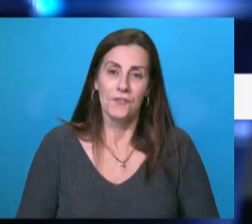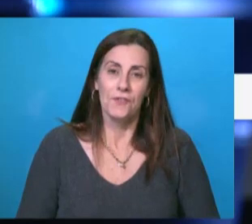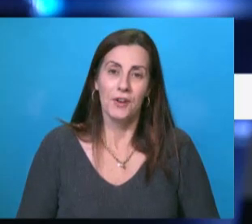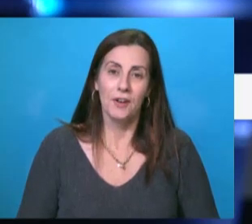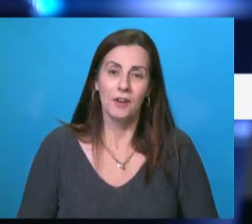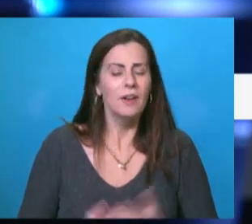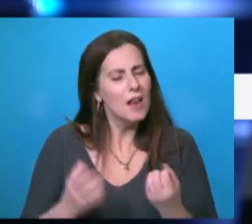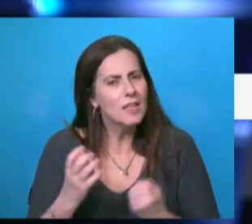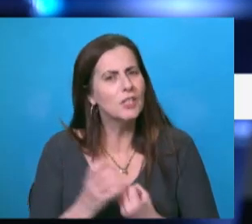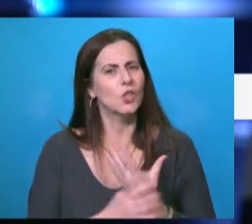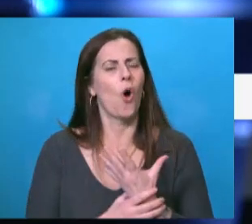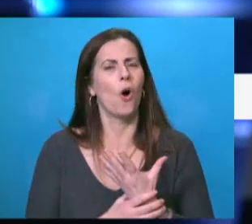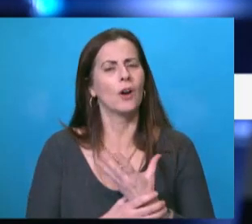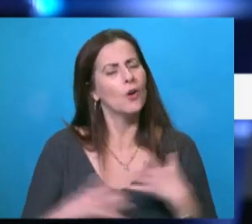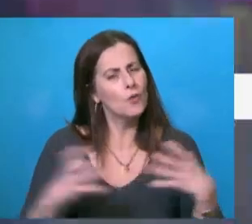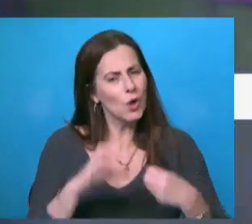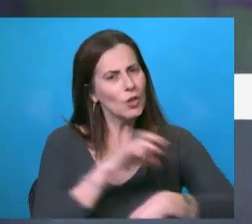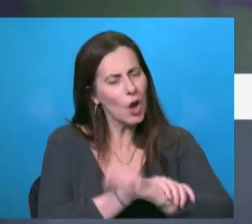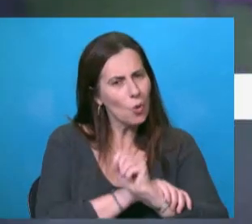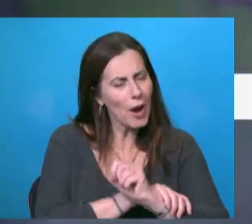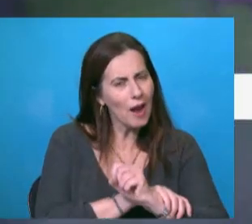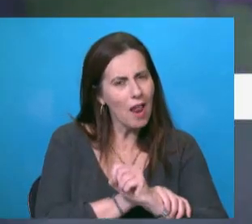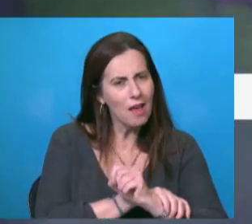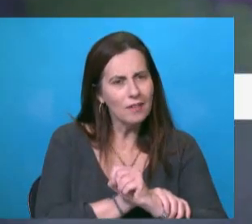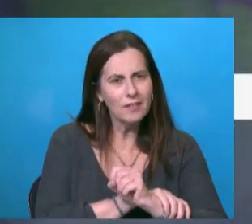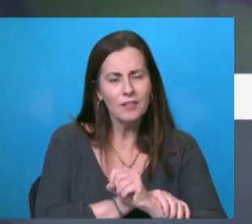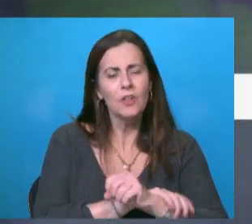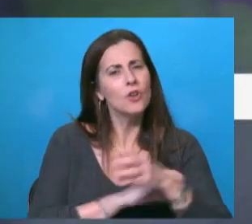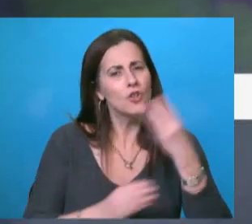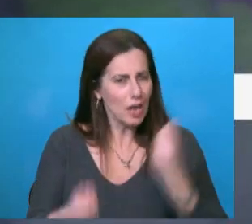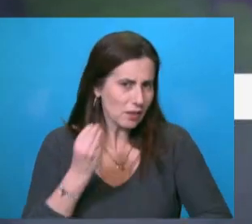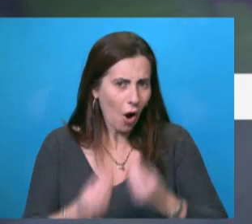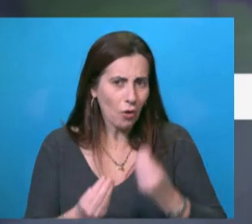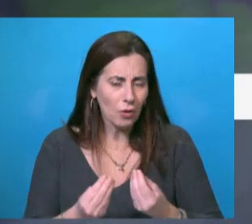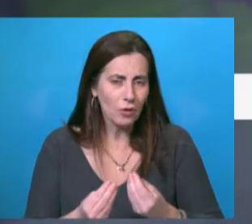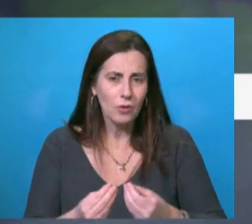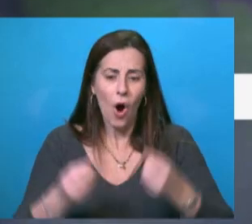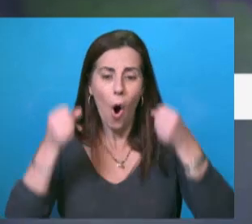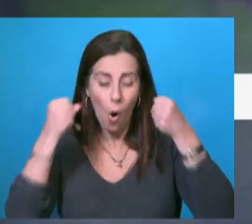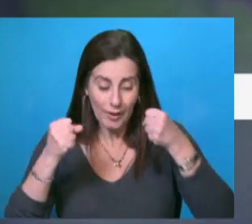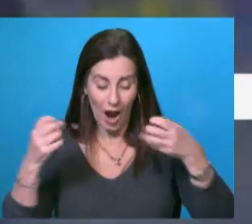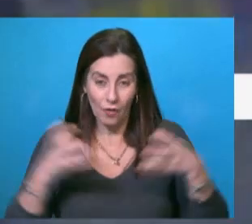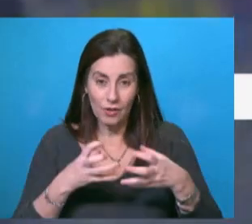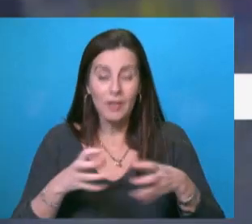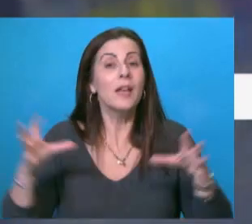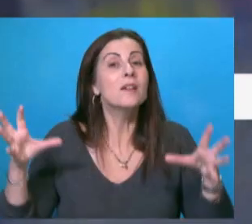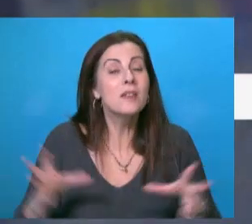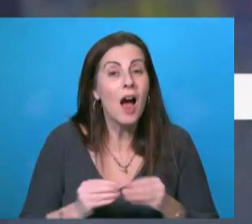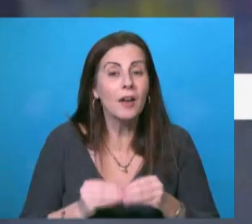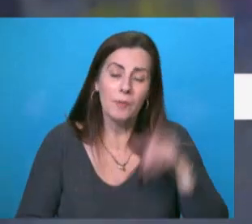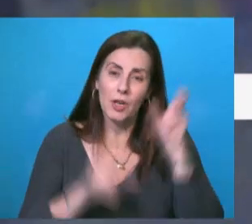ליצור קבוצות כדורגל שישחקו בהם אוהדי הקבוצה יחד עם אנשים עם